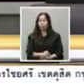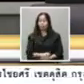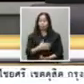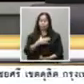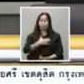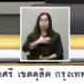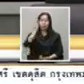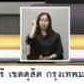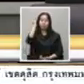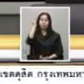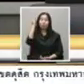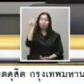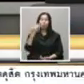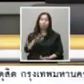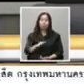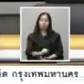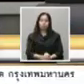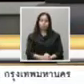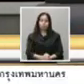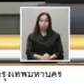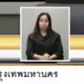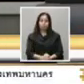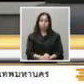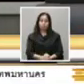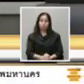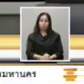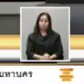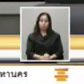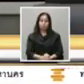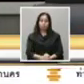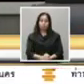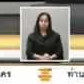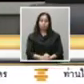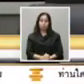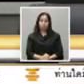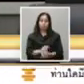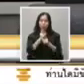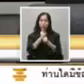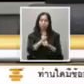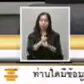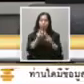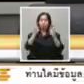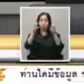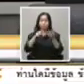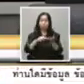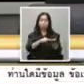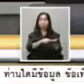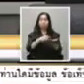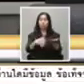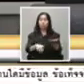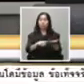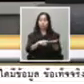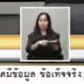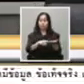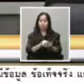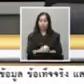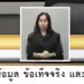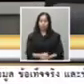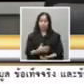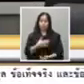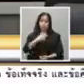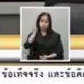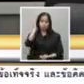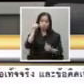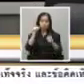รายและได้อภิปรายตามยติที่ได้ยื่นต่อท่านประธานสภาผมอภิปราย